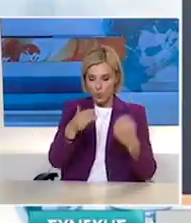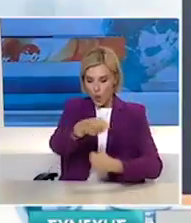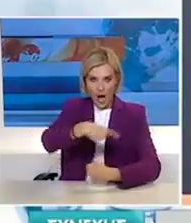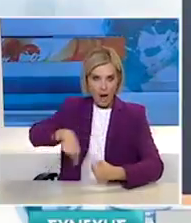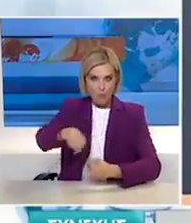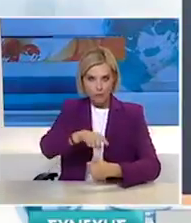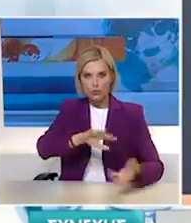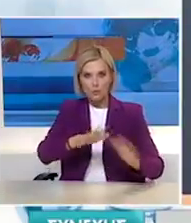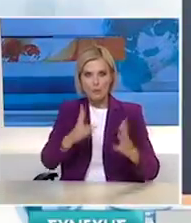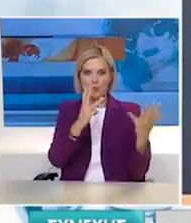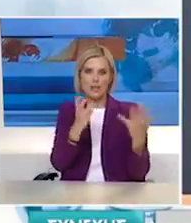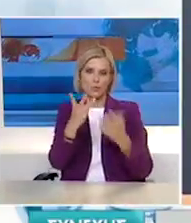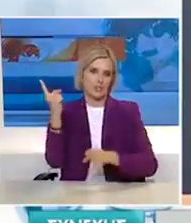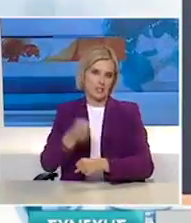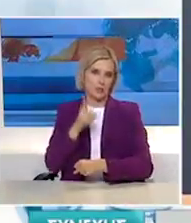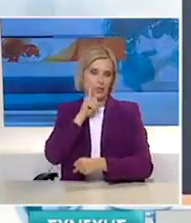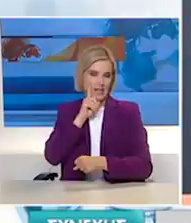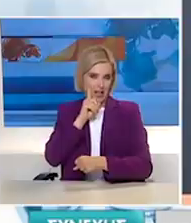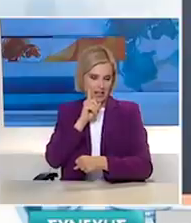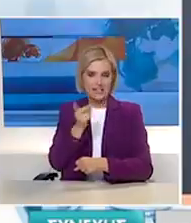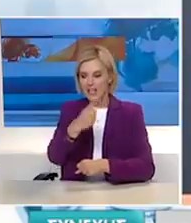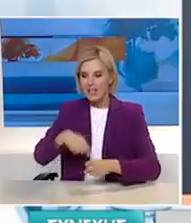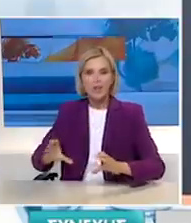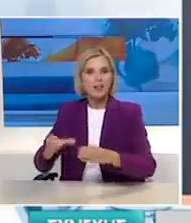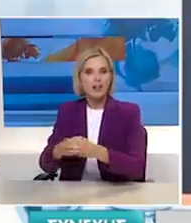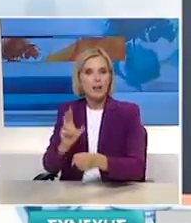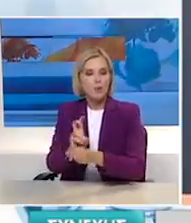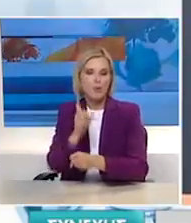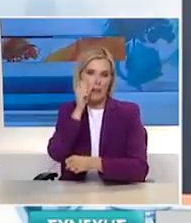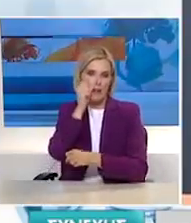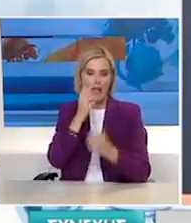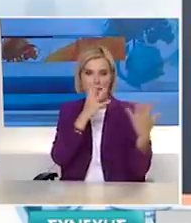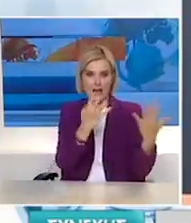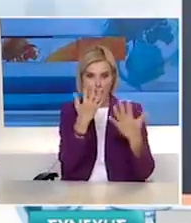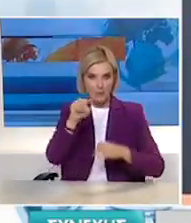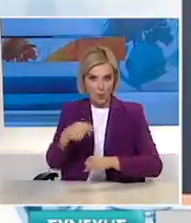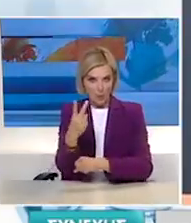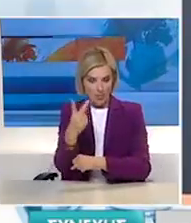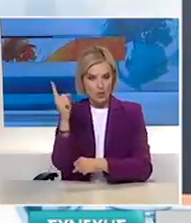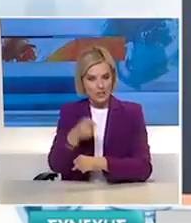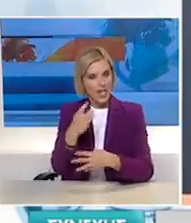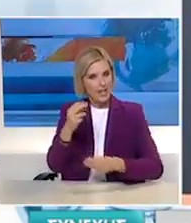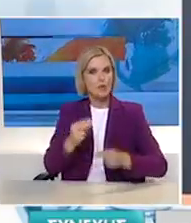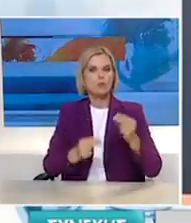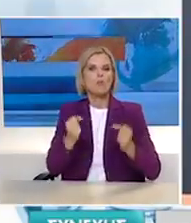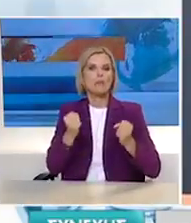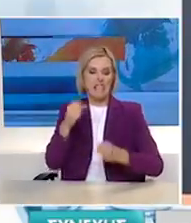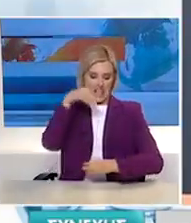το 38% είναι γυναίκες και οι υπόλοιποι άνδρες. Το 95,2% έχει υποκείμενο